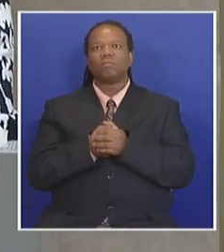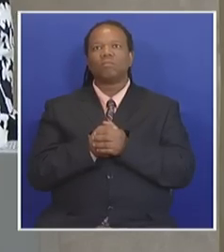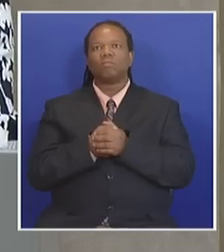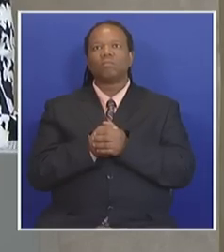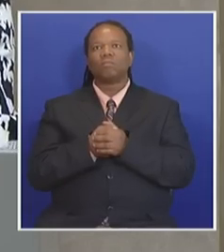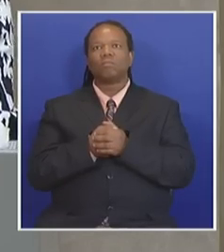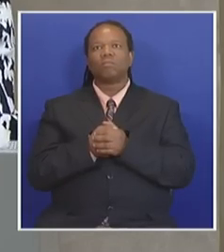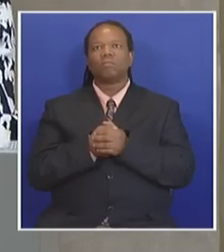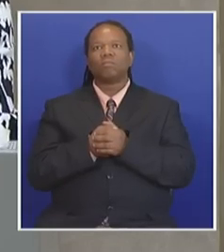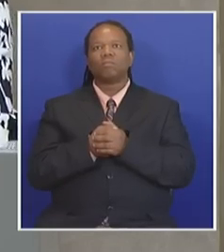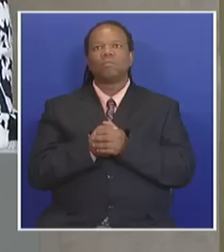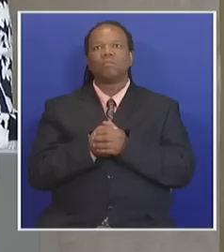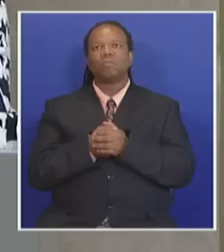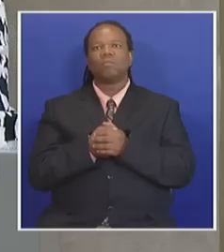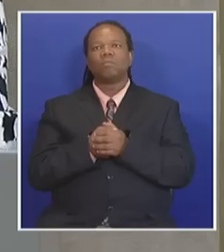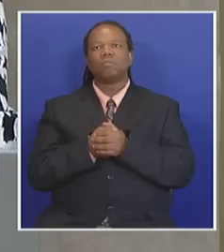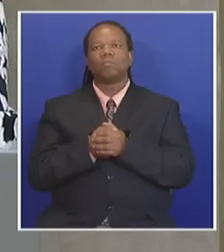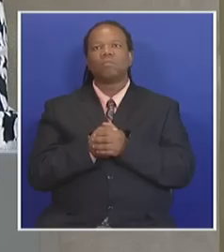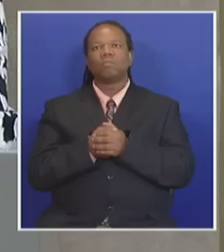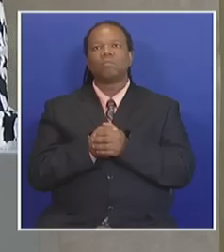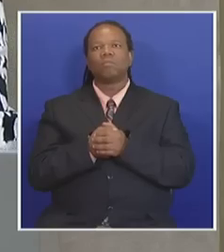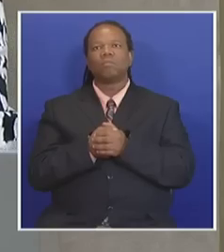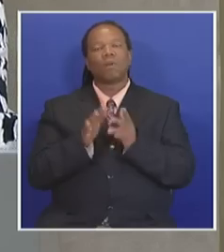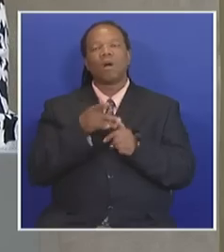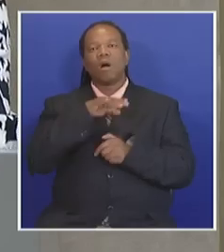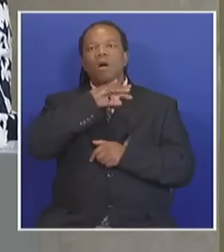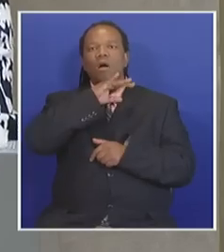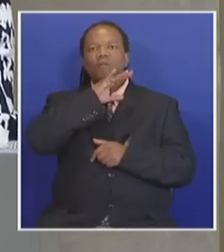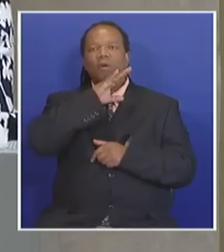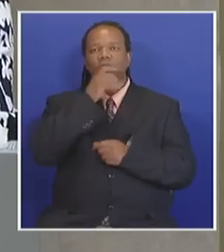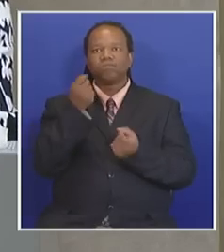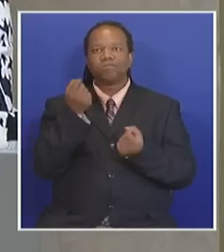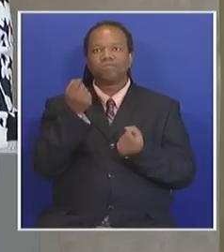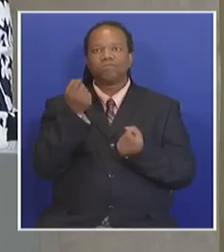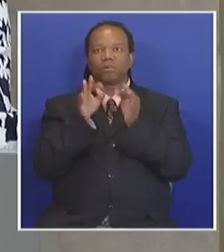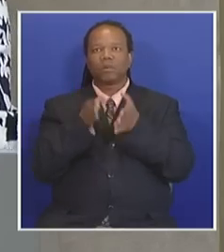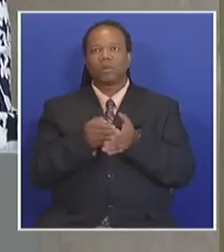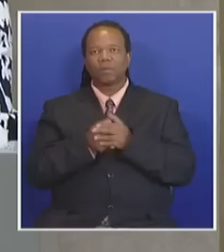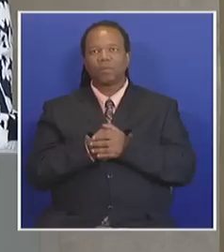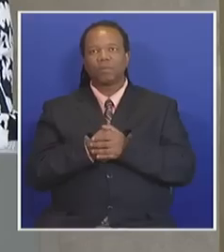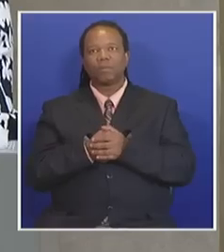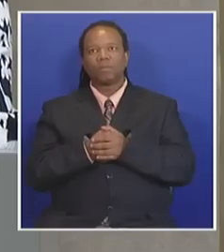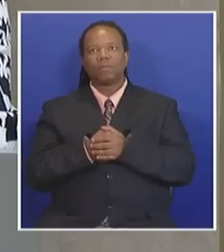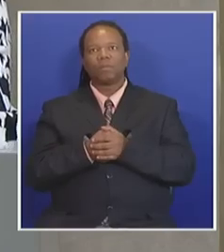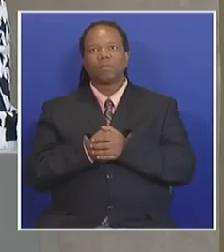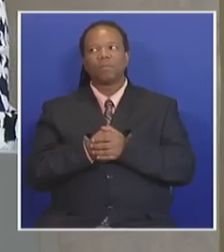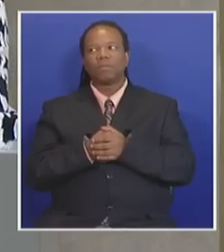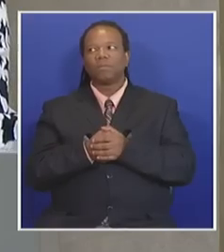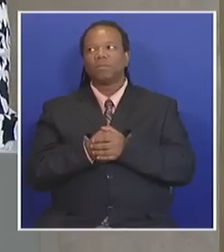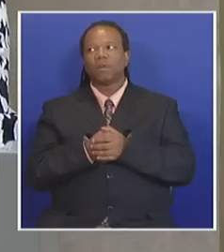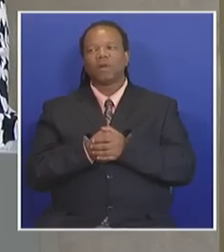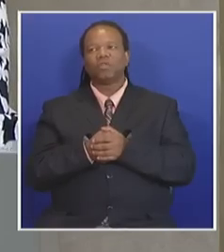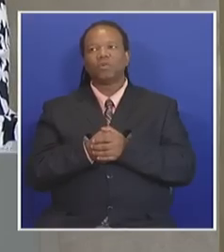oor maniere waarop ons kollektiewe pogings om 'n verenigde, nie rassistiese, nie seksistiese